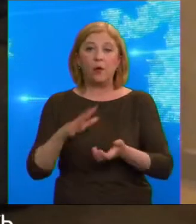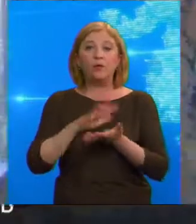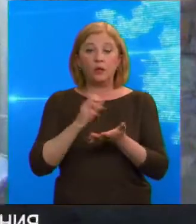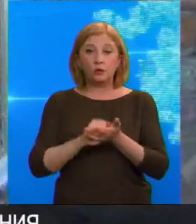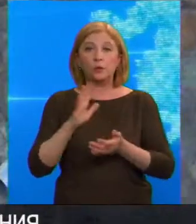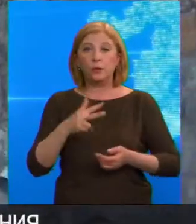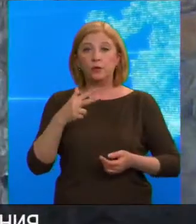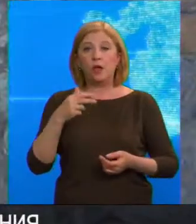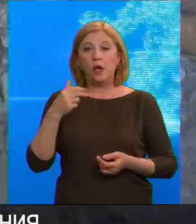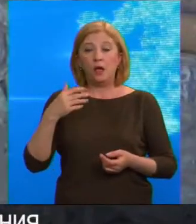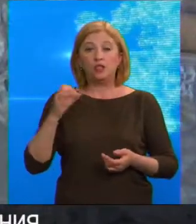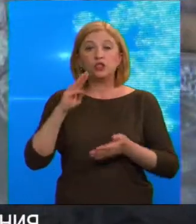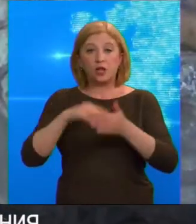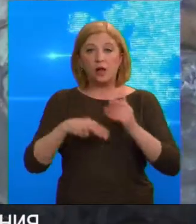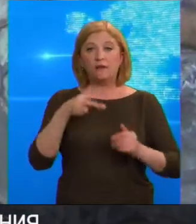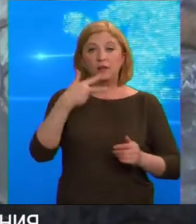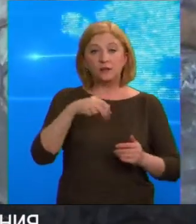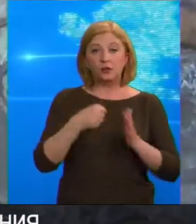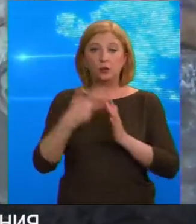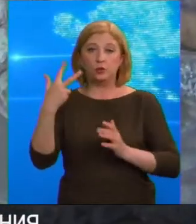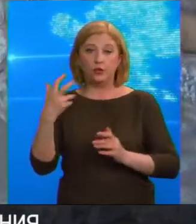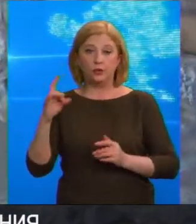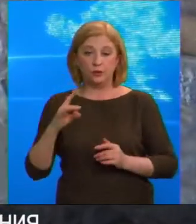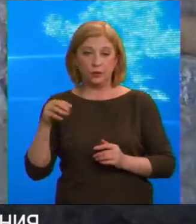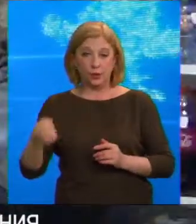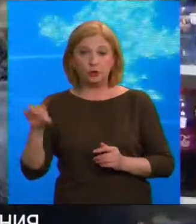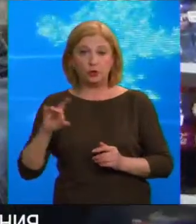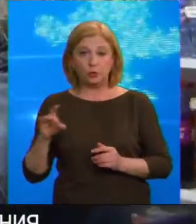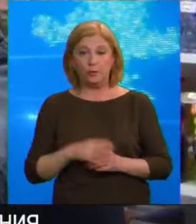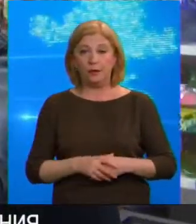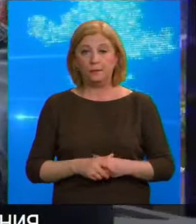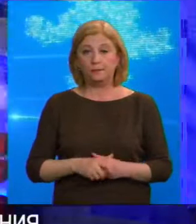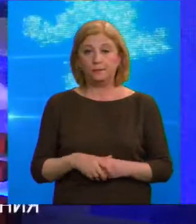от 30 до 300 тысяч рублей для индивидуальных предпринимателей и юрлиц.